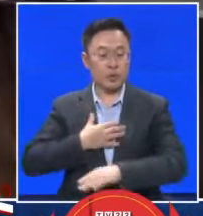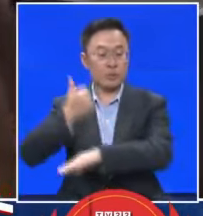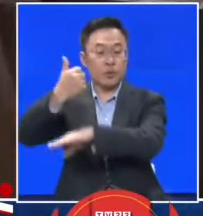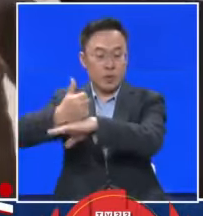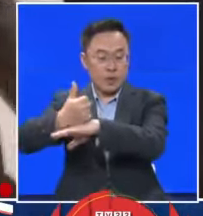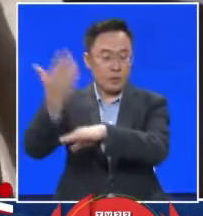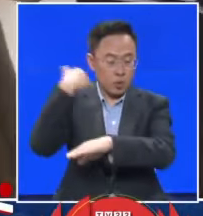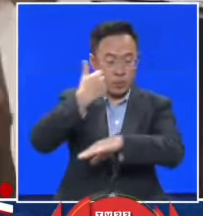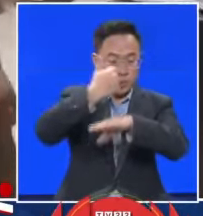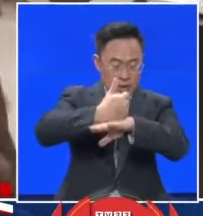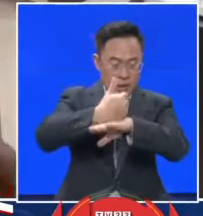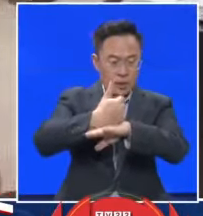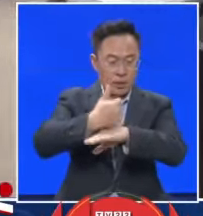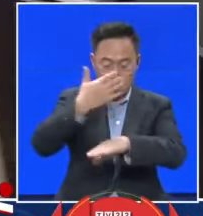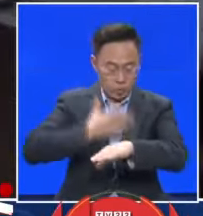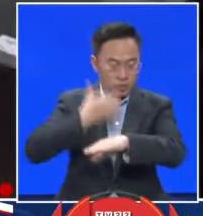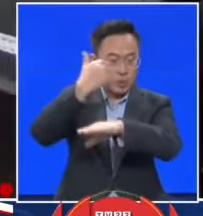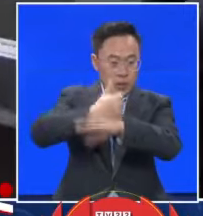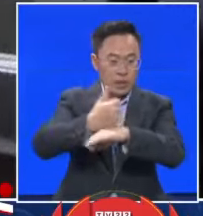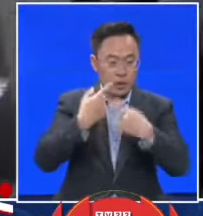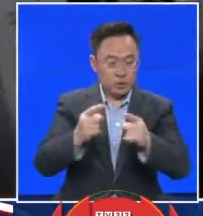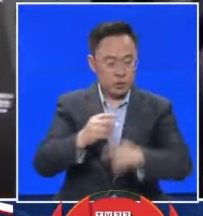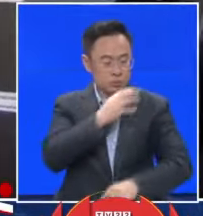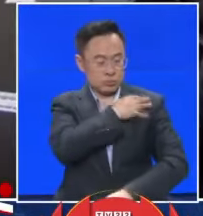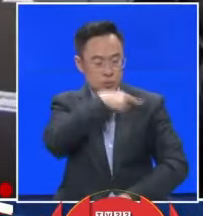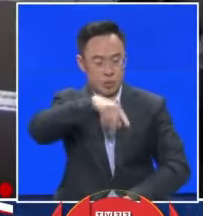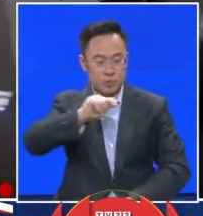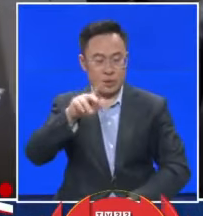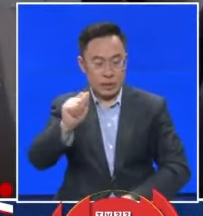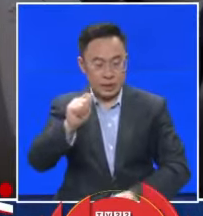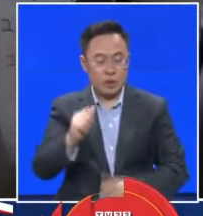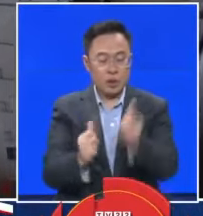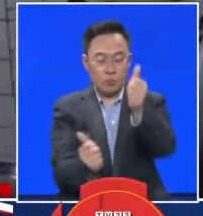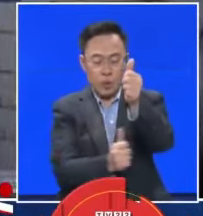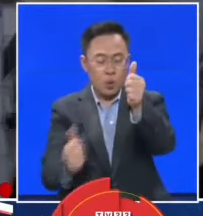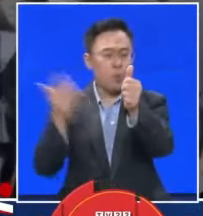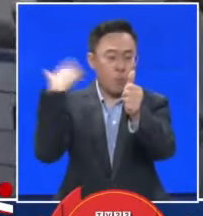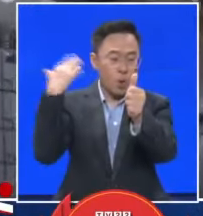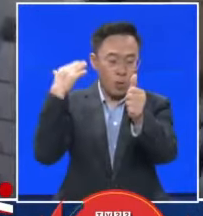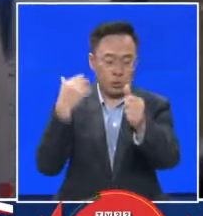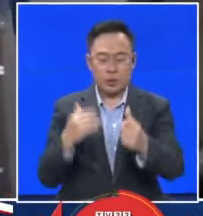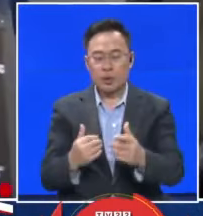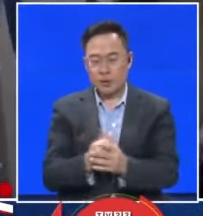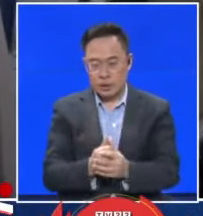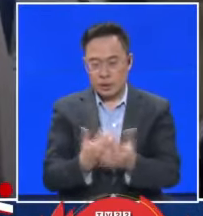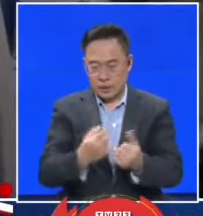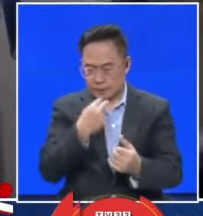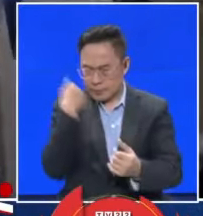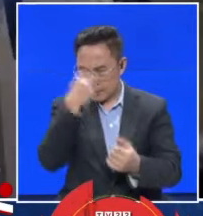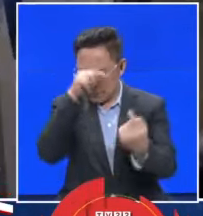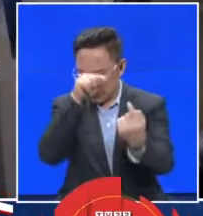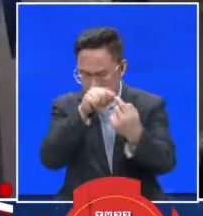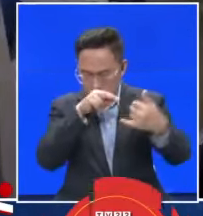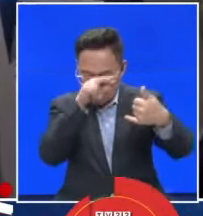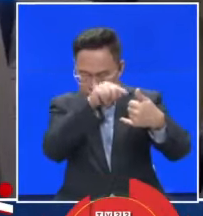นหน้านี้ยืนยันว่าเป็นตำรวจน้ำดีล่ะแต่ตอนนี้ไม่ทราบอะไรๆมันก็เปลี่ยนได้ฉะนั้นเนี่ยต้องมีการตรวจสอบย้อนหลังนะค